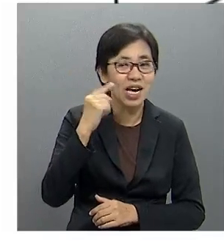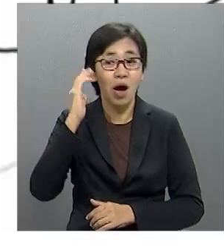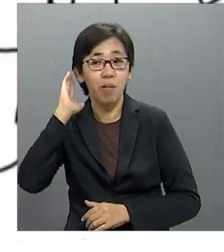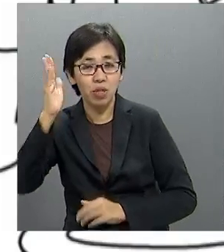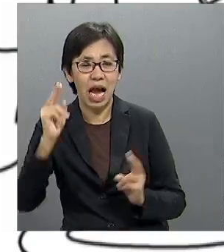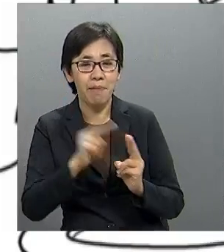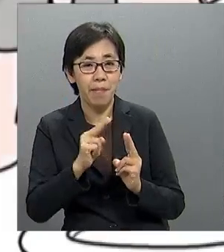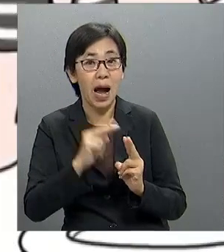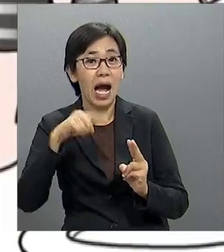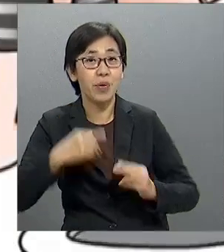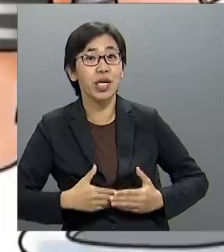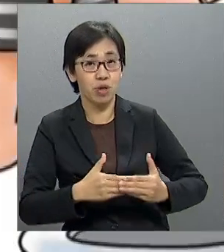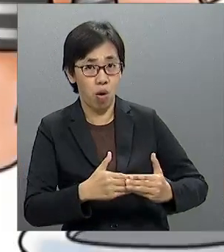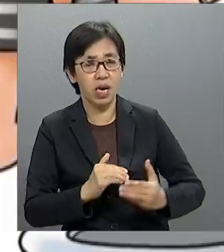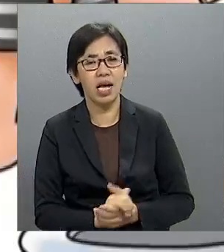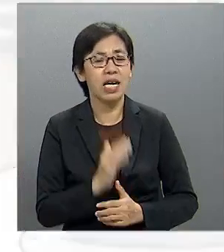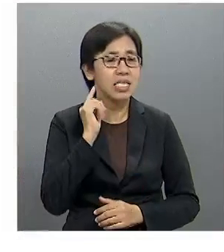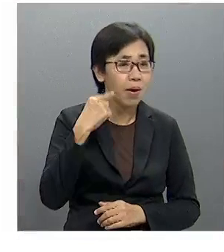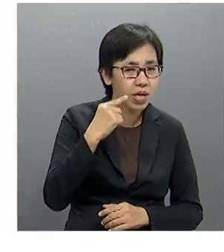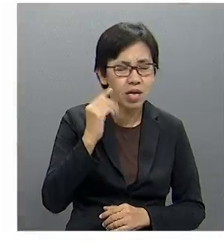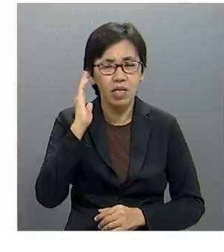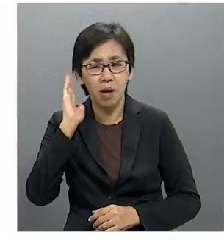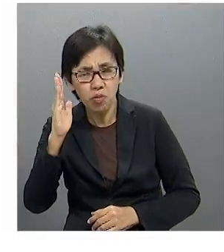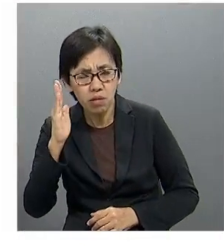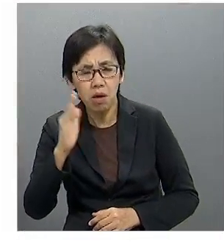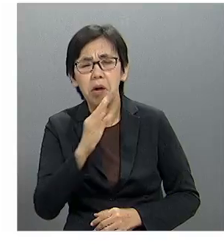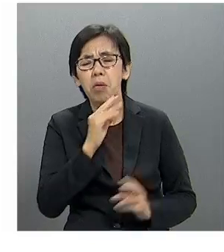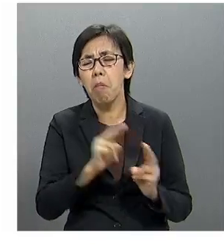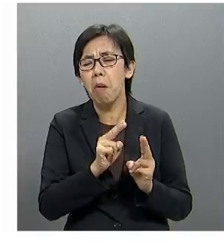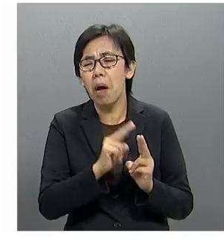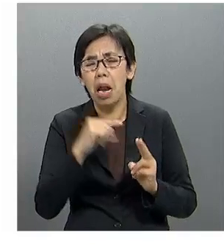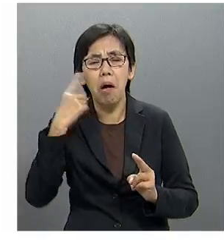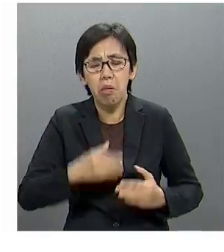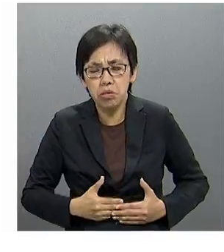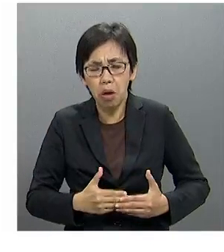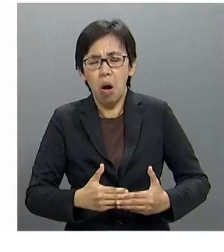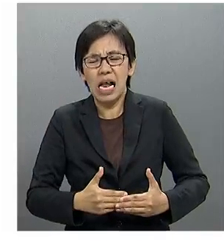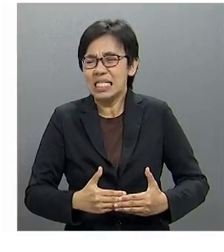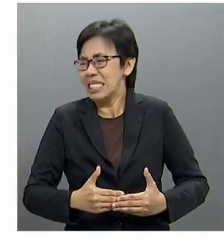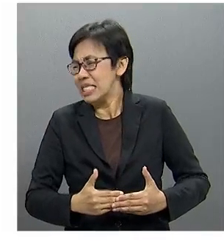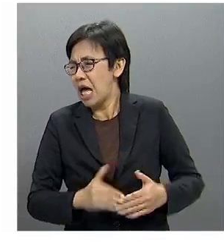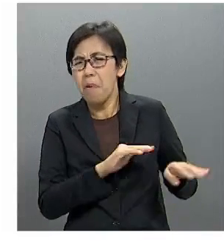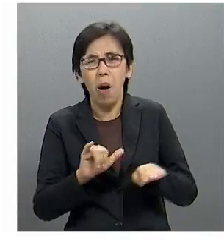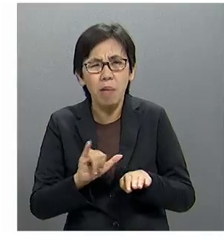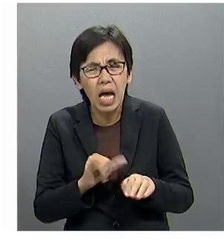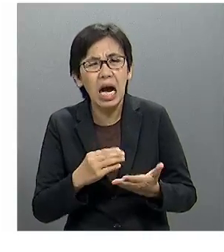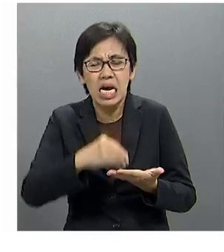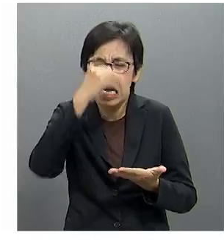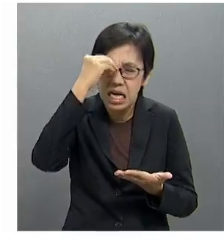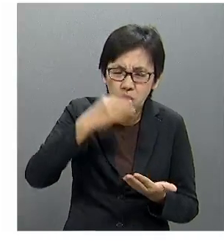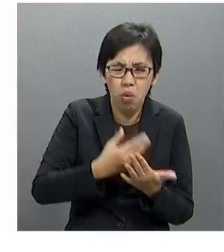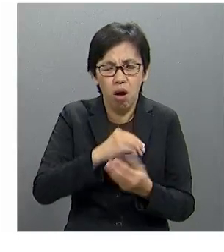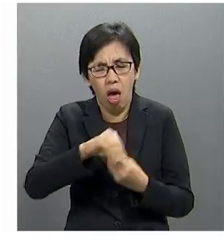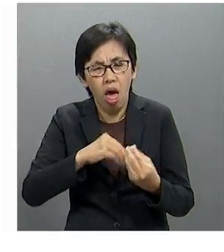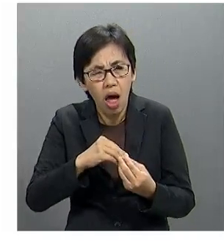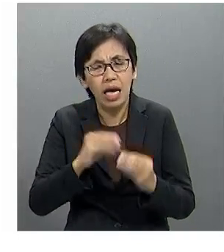ว่าถ้าหากว่าประสบปัญหาท้องไม่พร้อมนี้นะคะอันนี้อยากให้สังเกตคืออันดับแรกที่เราอยากให้อยากเห็นก็คืออยากเห็นการป้อง